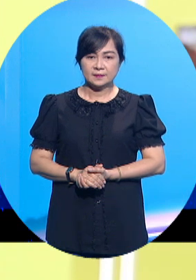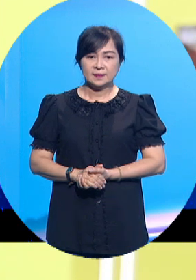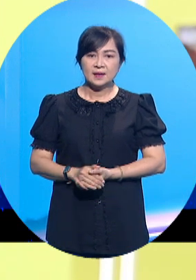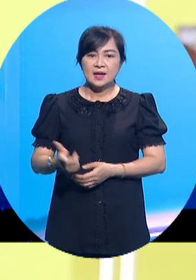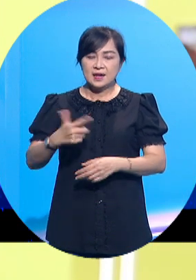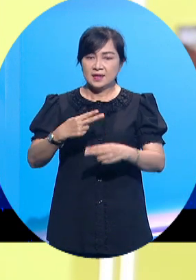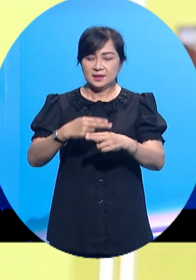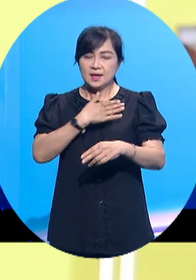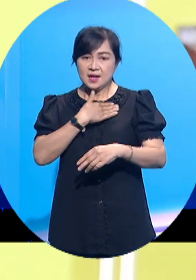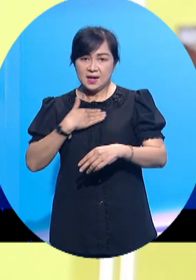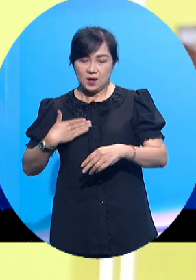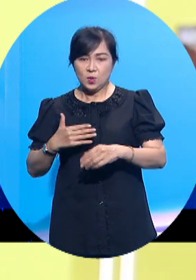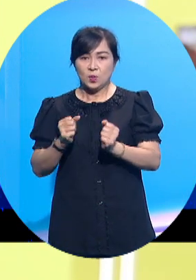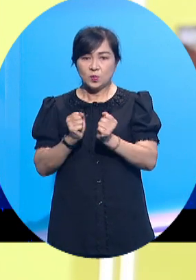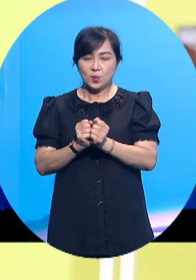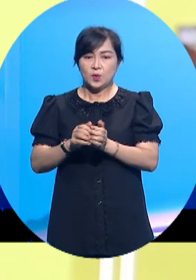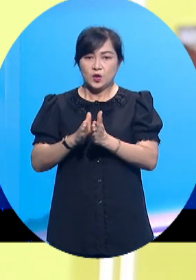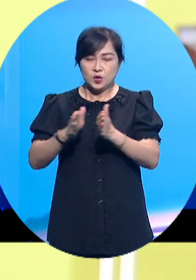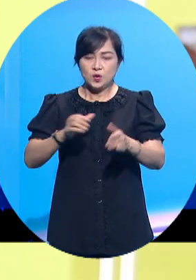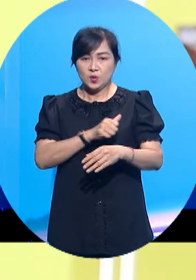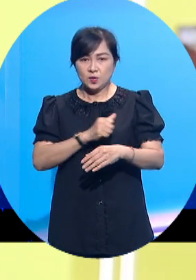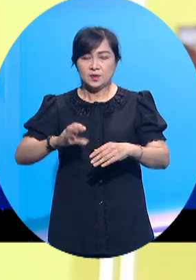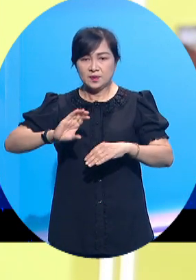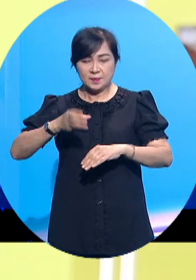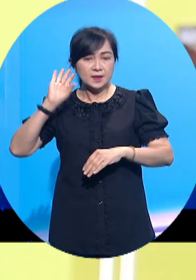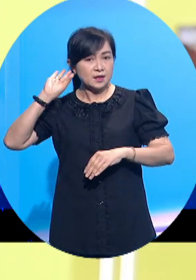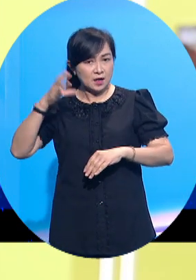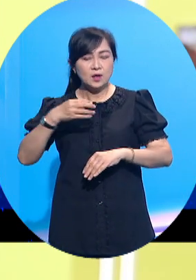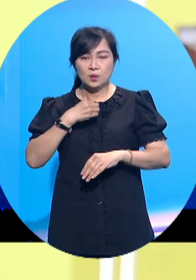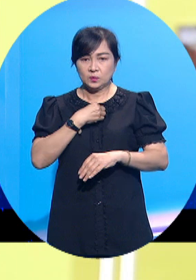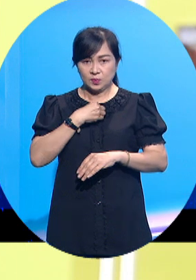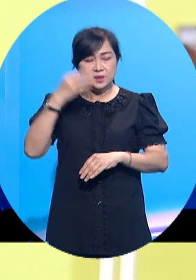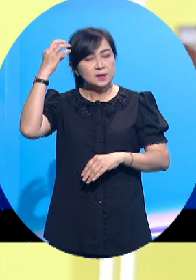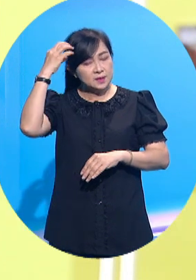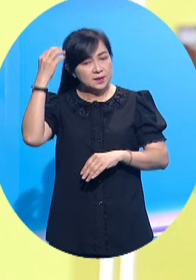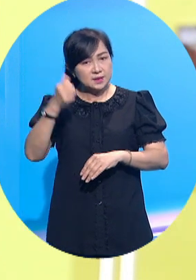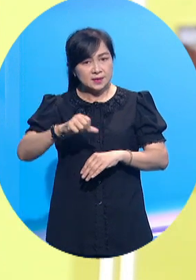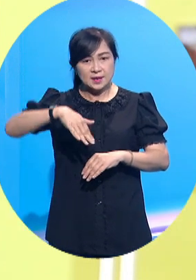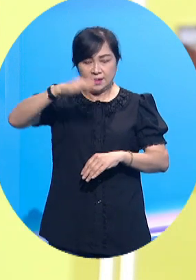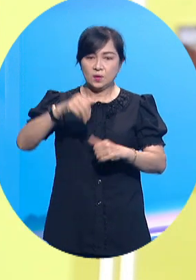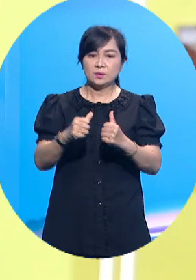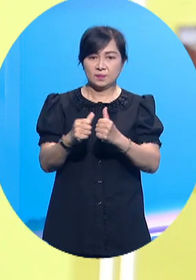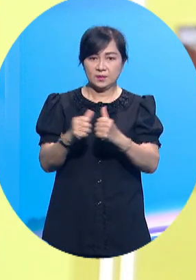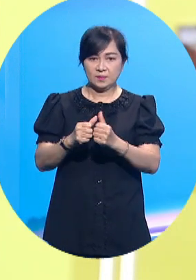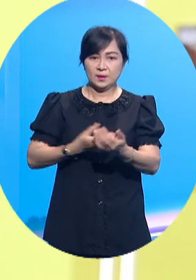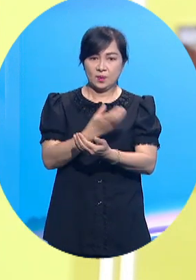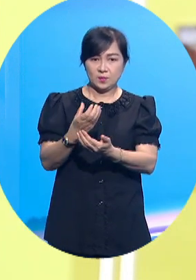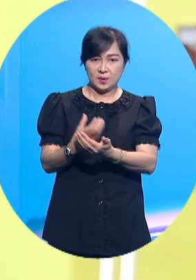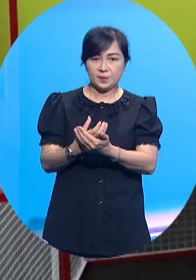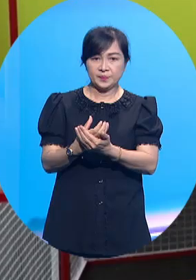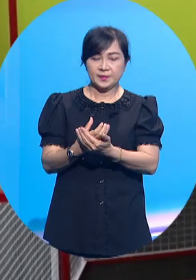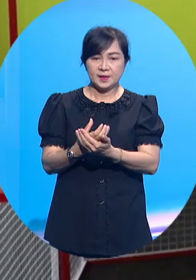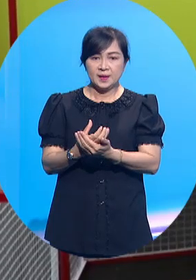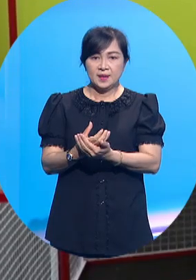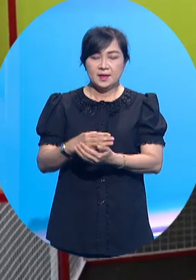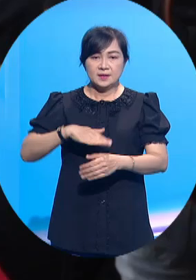Là thương hiệu lâu đời, đồng hành cùng hàng triệu thợ máy trên khắp toàn cầu, chúng tôi luôn ghi nhận và đánh giá cao những đóng góp của cộng đồng thợ máy.